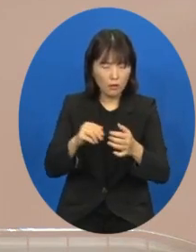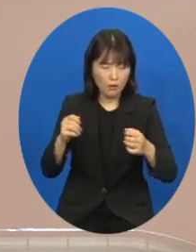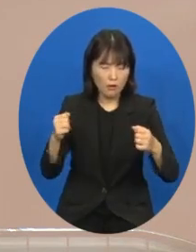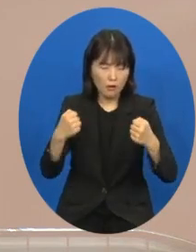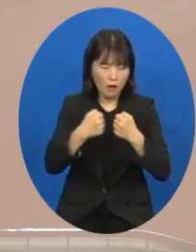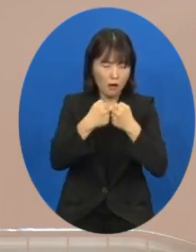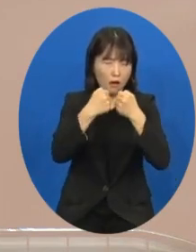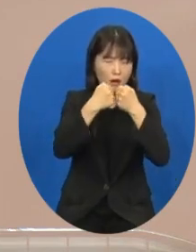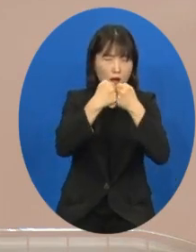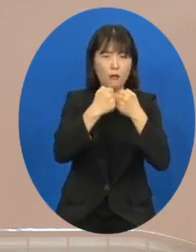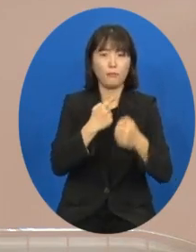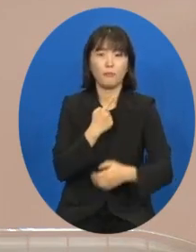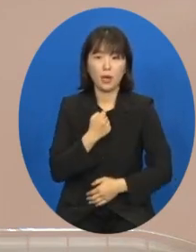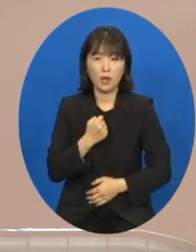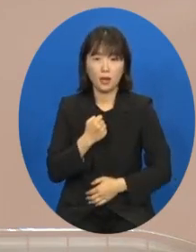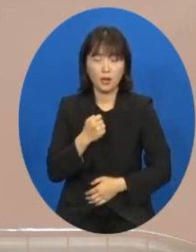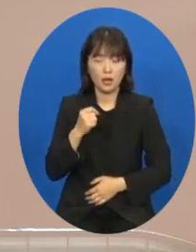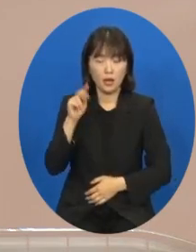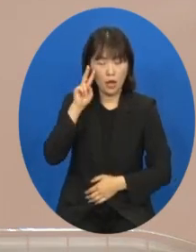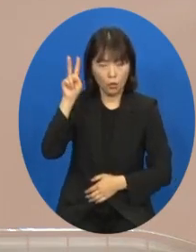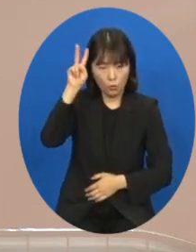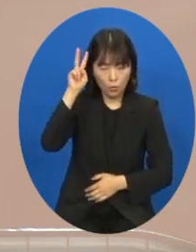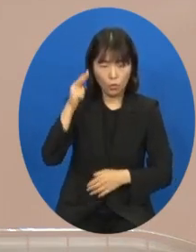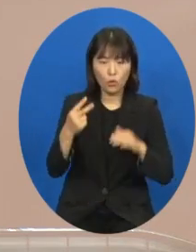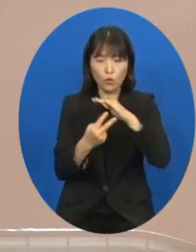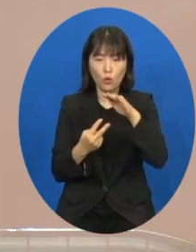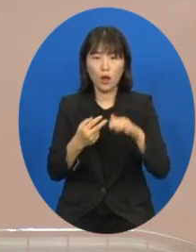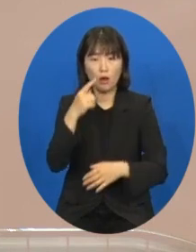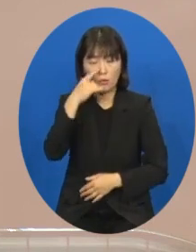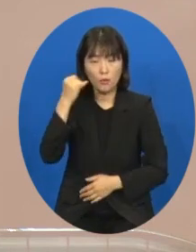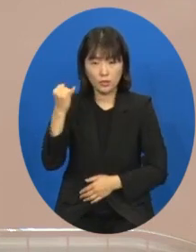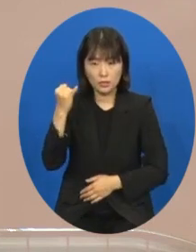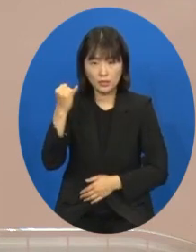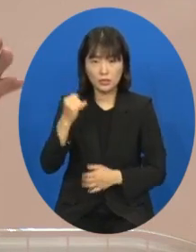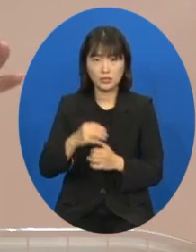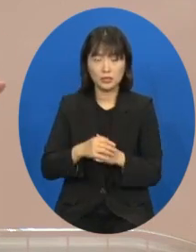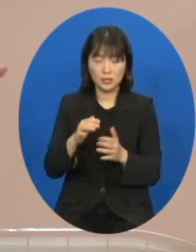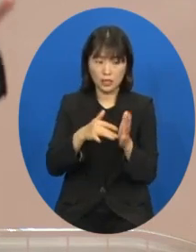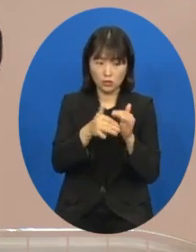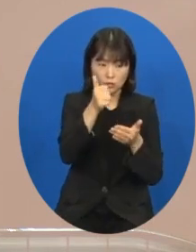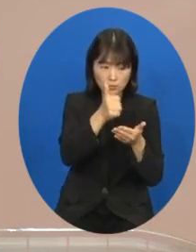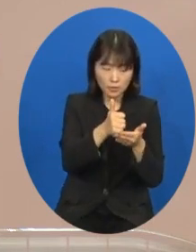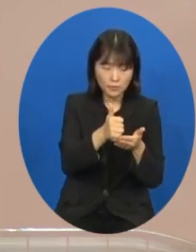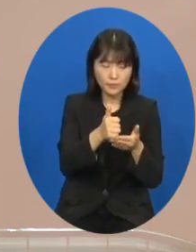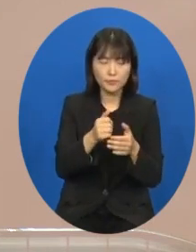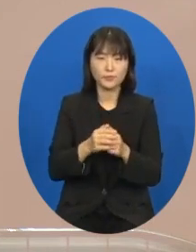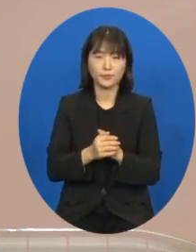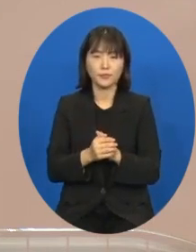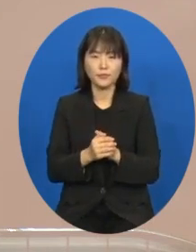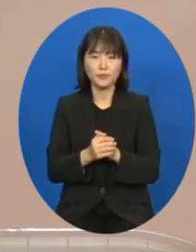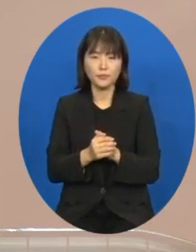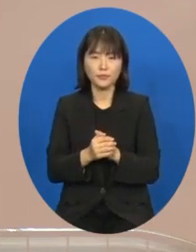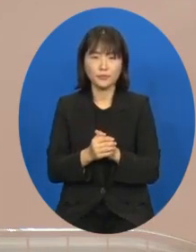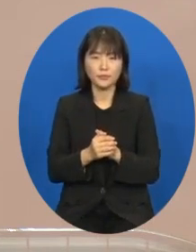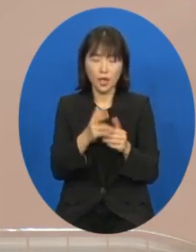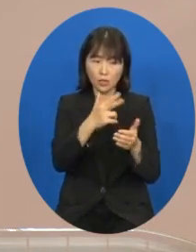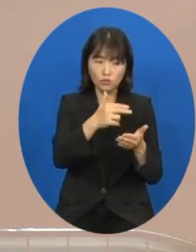적이 있습니다. 야고보와 요한의 어머니가 예수님에게 예수님의 이제 우리